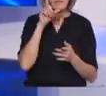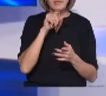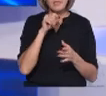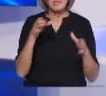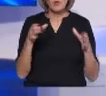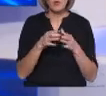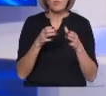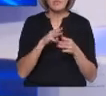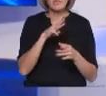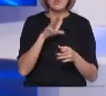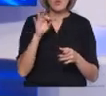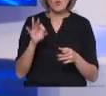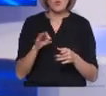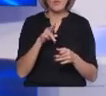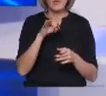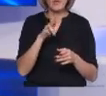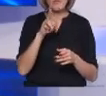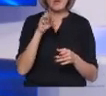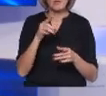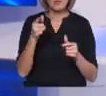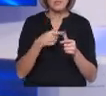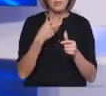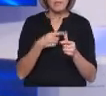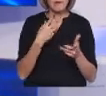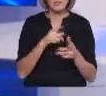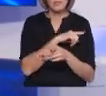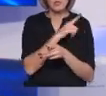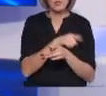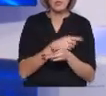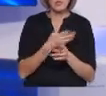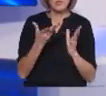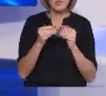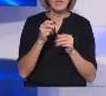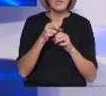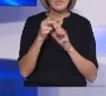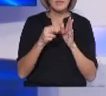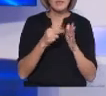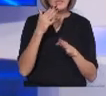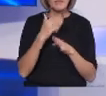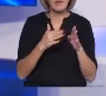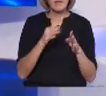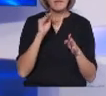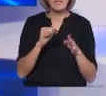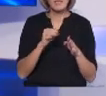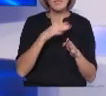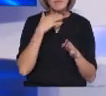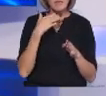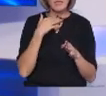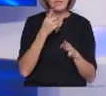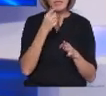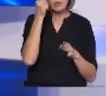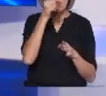птицекомплекс ТОО «Примакус», производственная мощность которого составляет порядка 17,5 тысяч тонн мяса птицы в